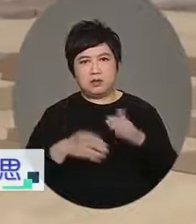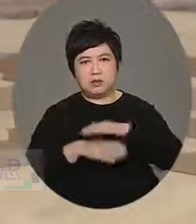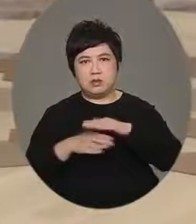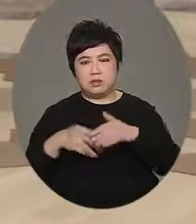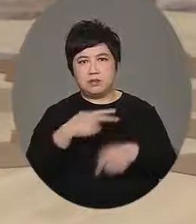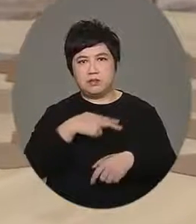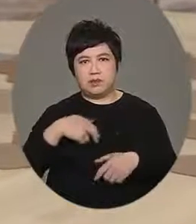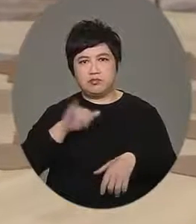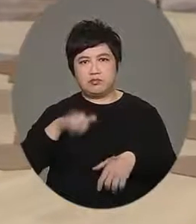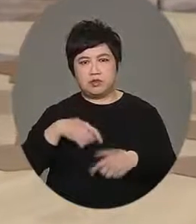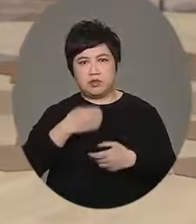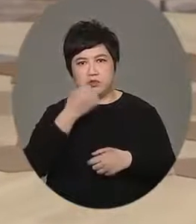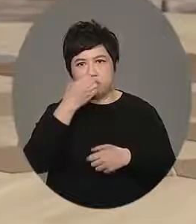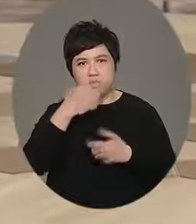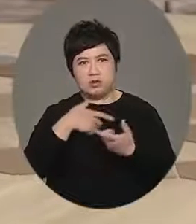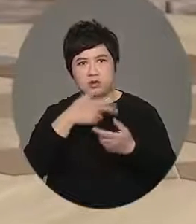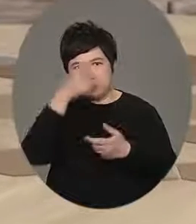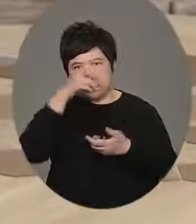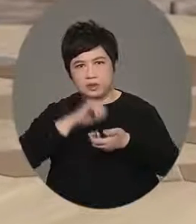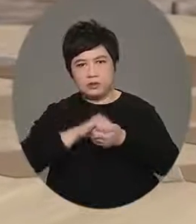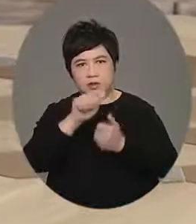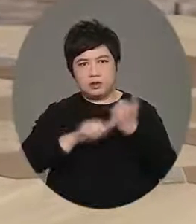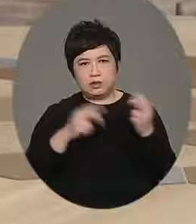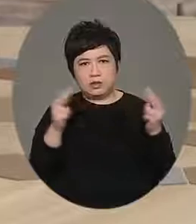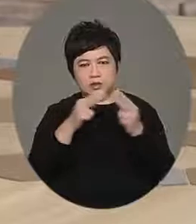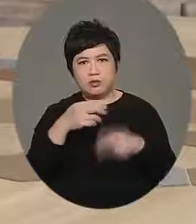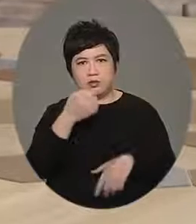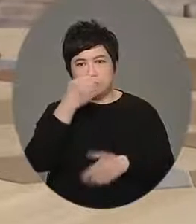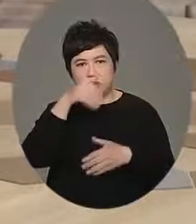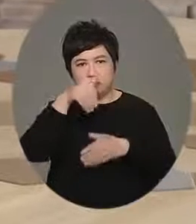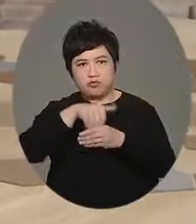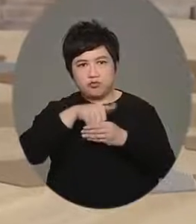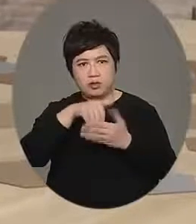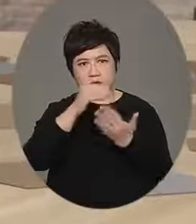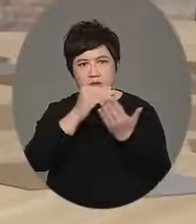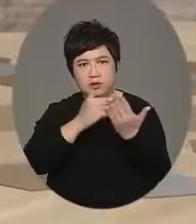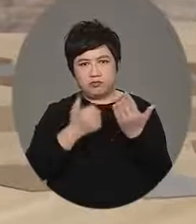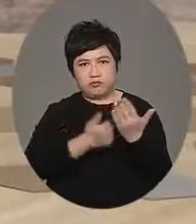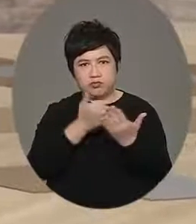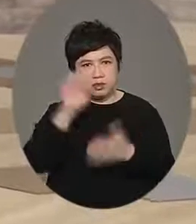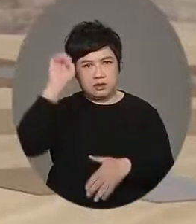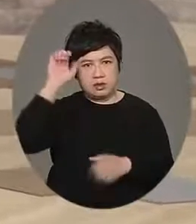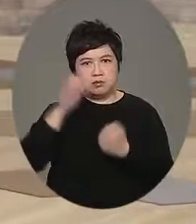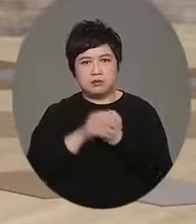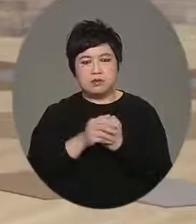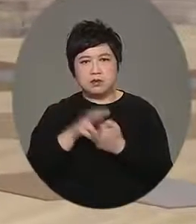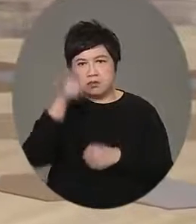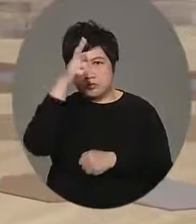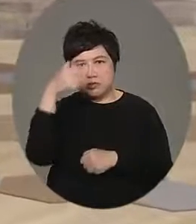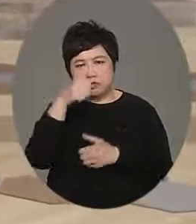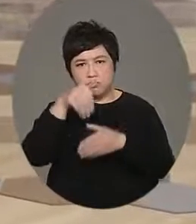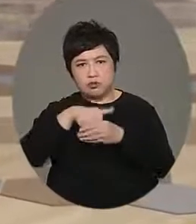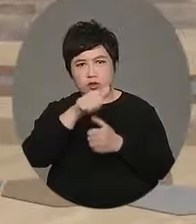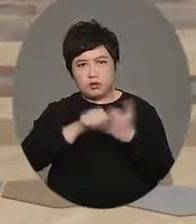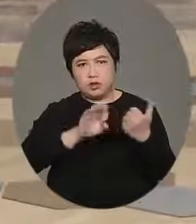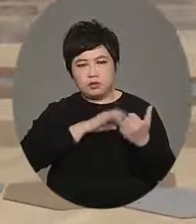的香港全國政協委員見面，講到完善香港選舉制度的具體建議。消息指，行政長官選